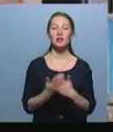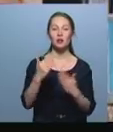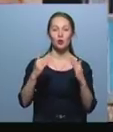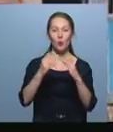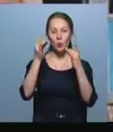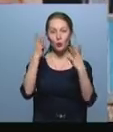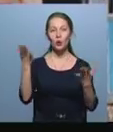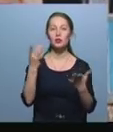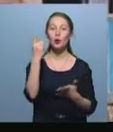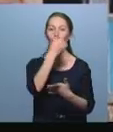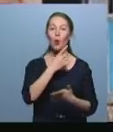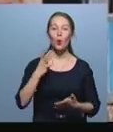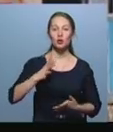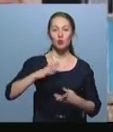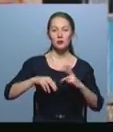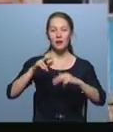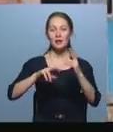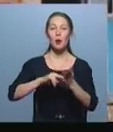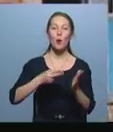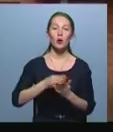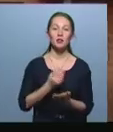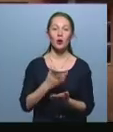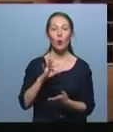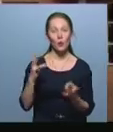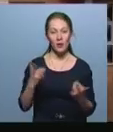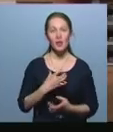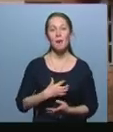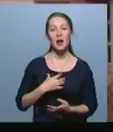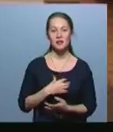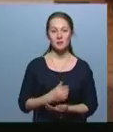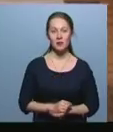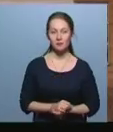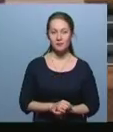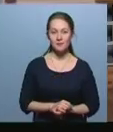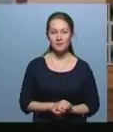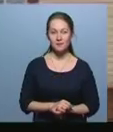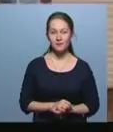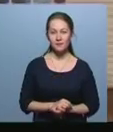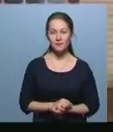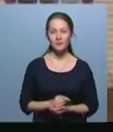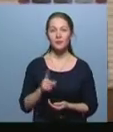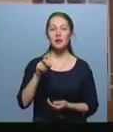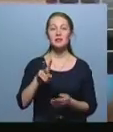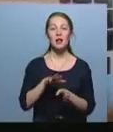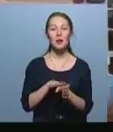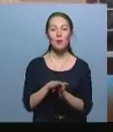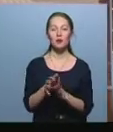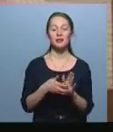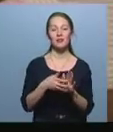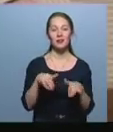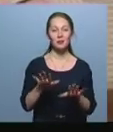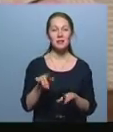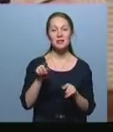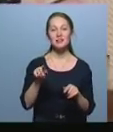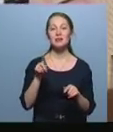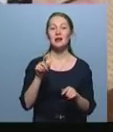который год ждет строителей. Проект дорогой, но необходимый, объясняет глава района. Залы переполнены, не хватает места. Понятно, здесь новый